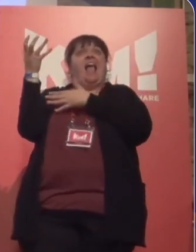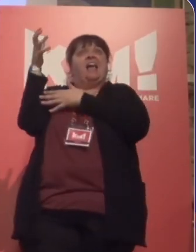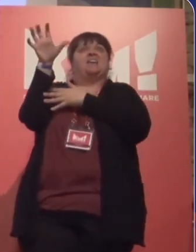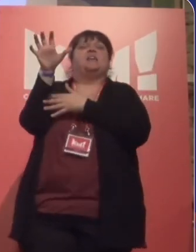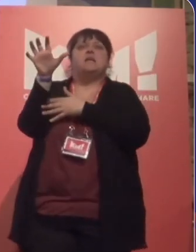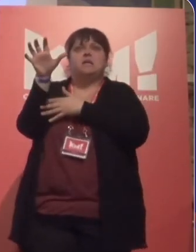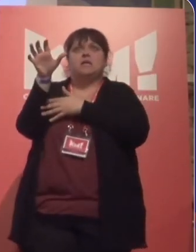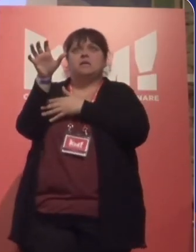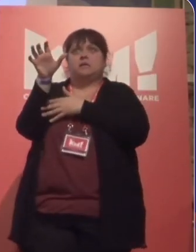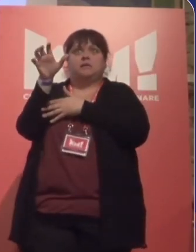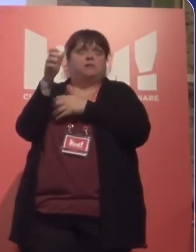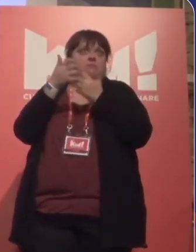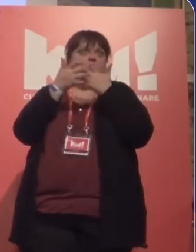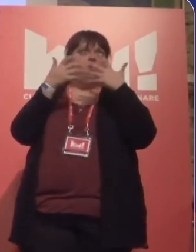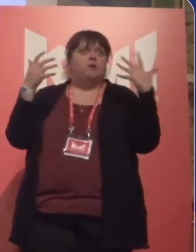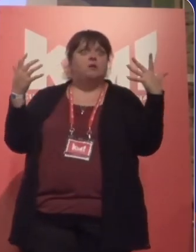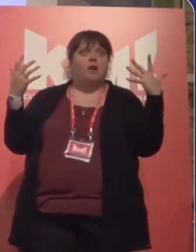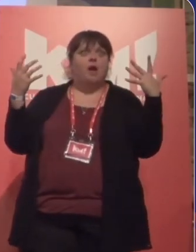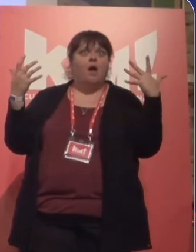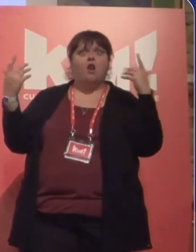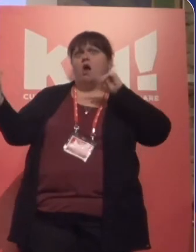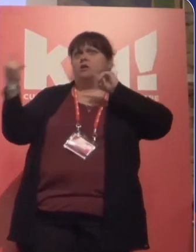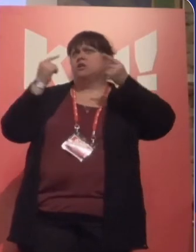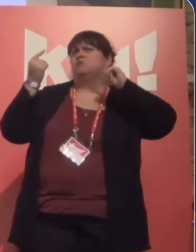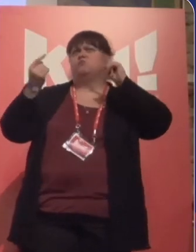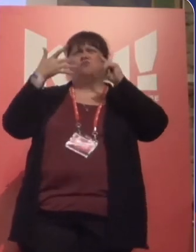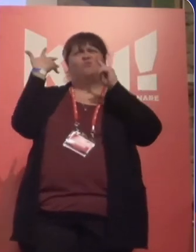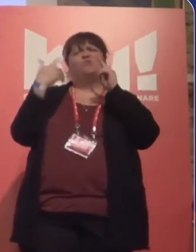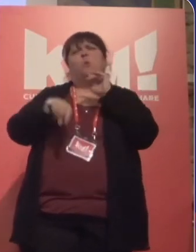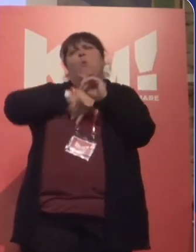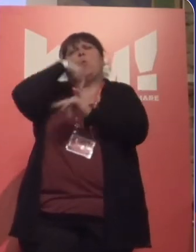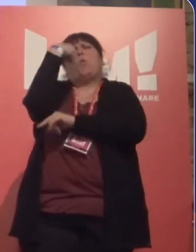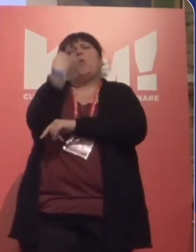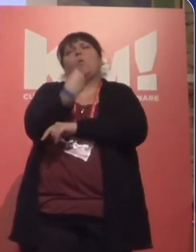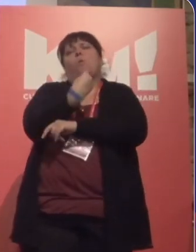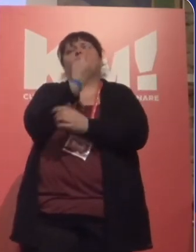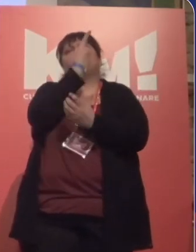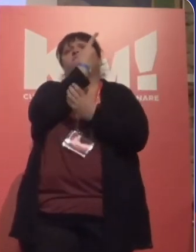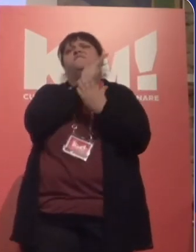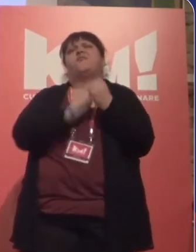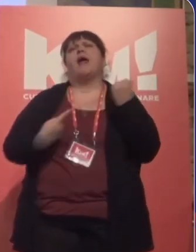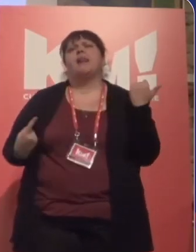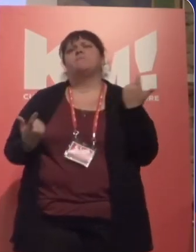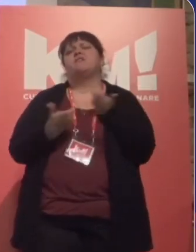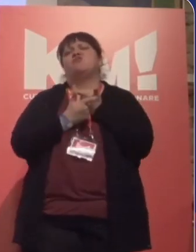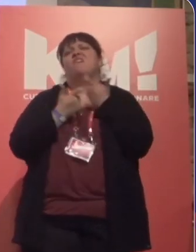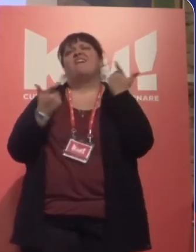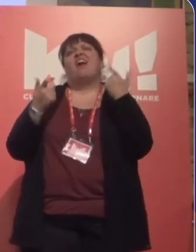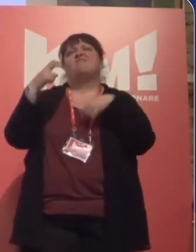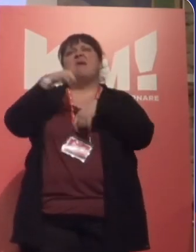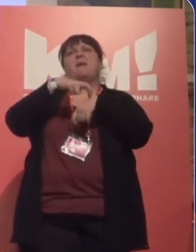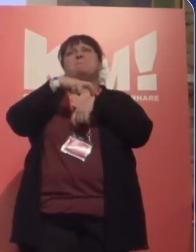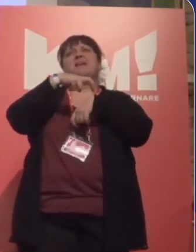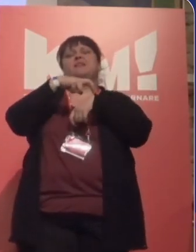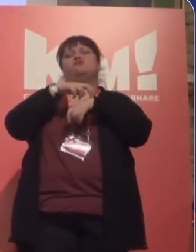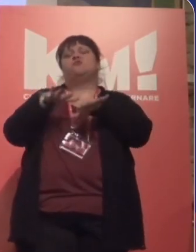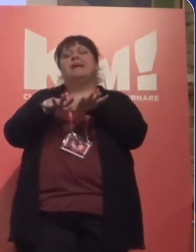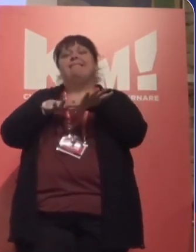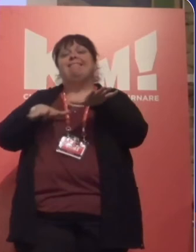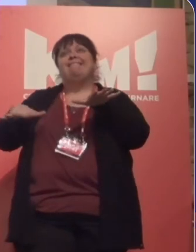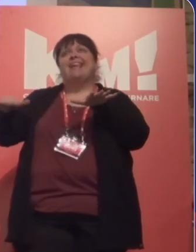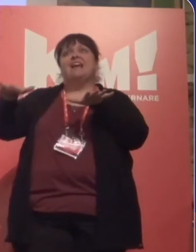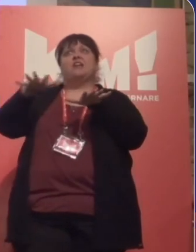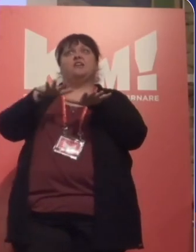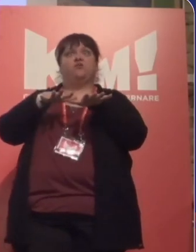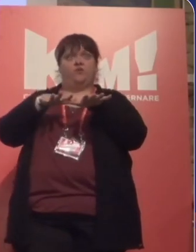grande fallimento della medicina territoriale per dirla con un fonte autorevole sul piano